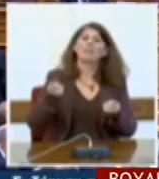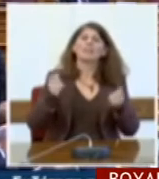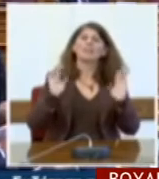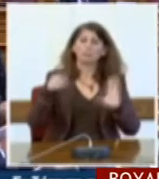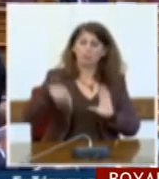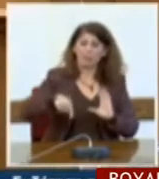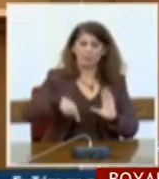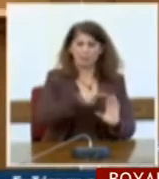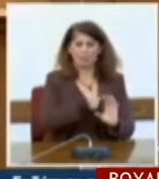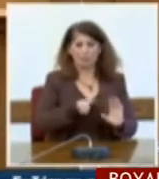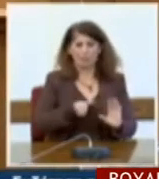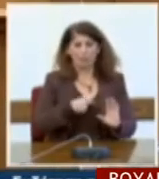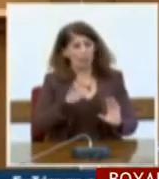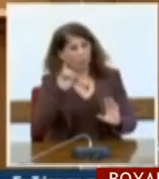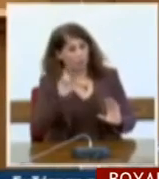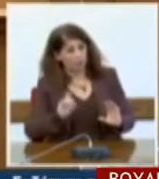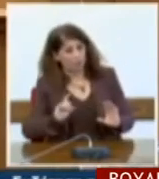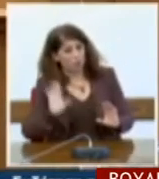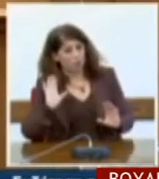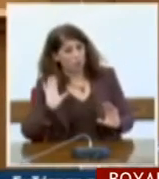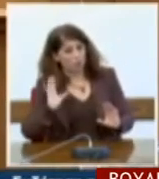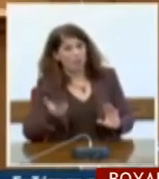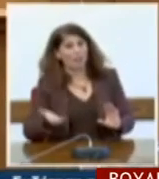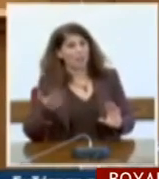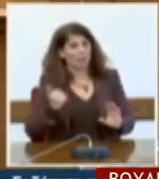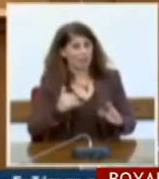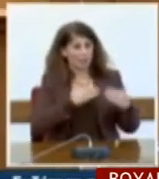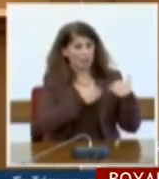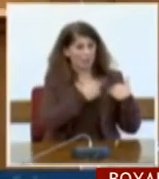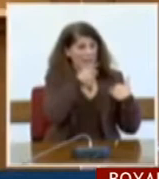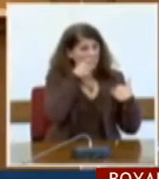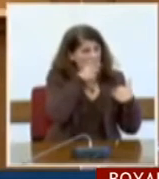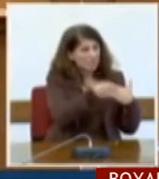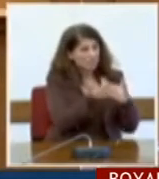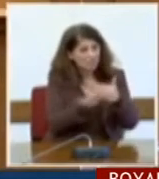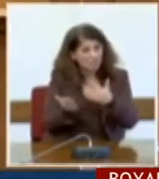μήπως δεν έχετε απλά ευθύνη, αλλά εσείς κρύβεστε πίσω από αυτή την αδράνεια?